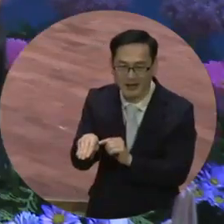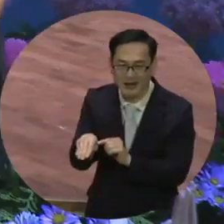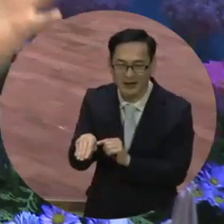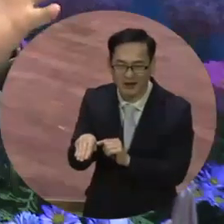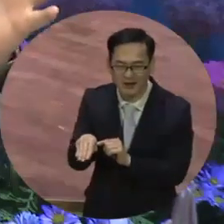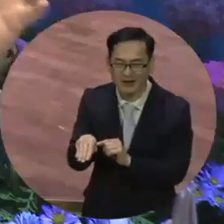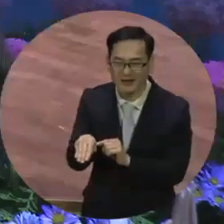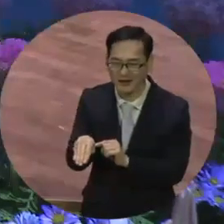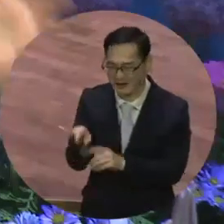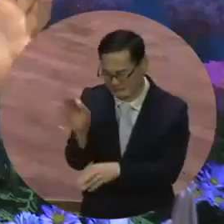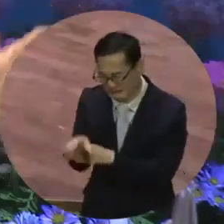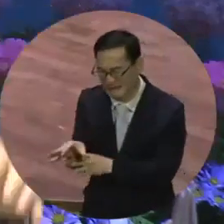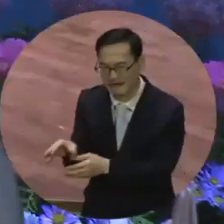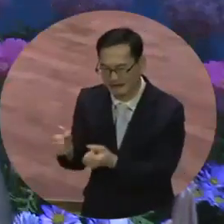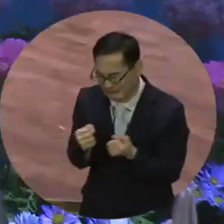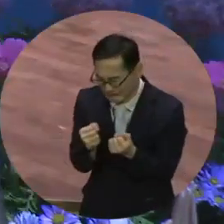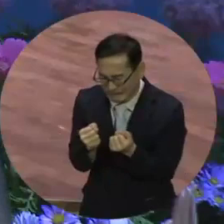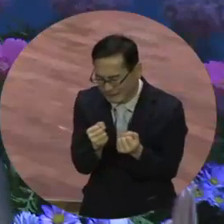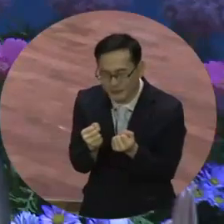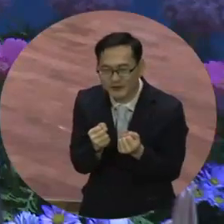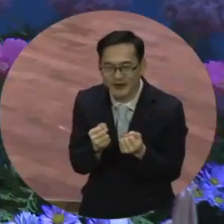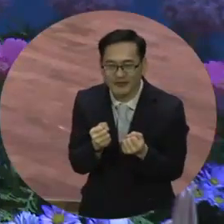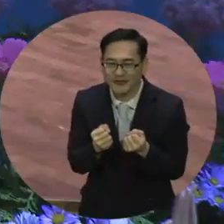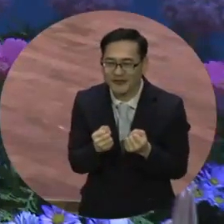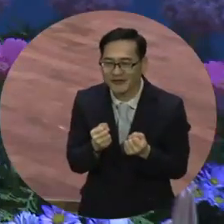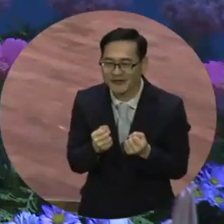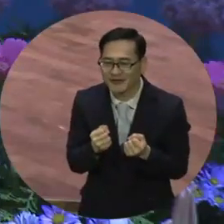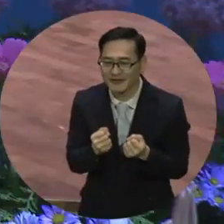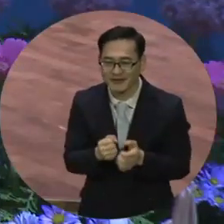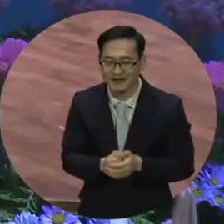다 바치고, 사골세로 티코로.